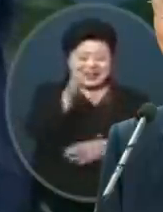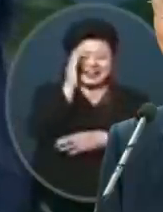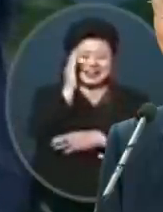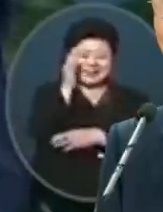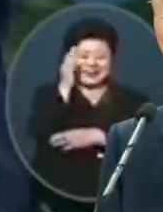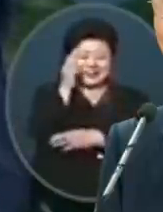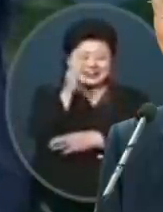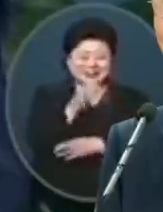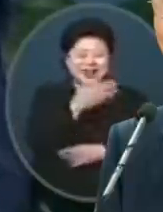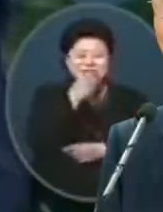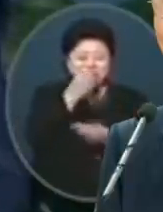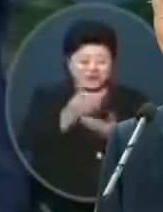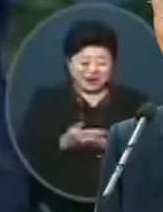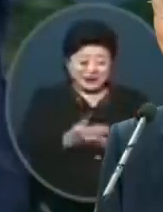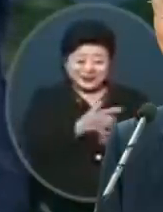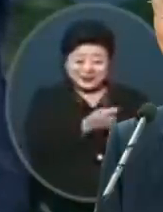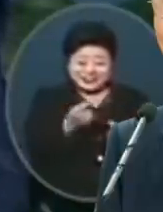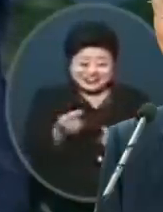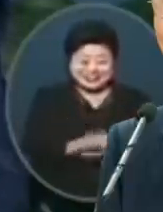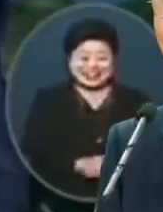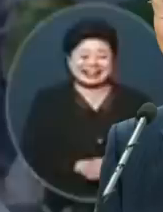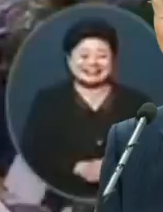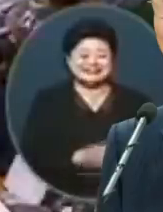하게 되니까 얼마나 복을 받았습니까?